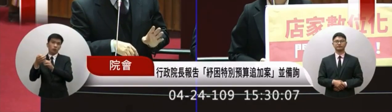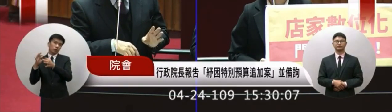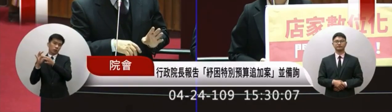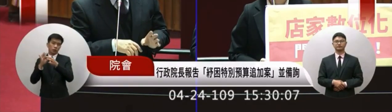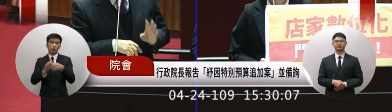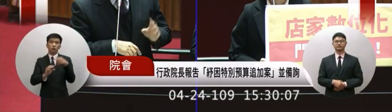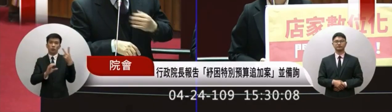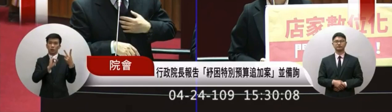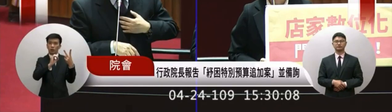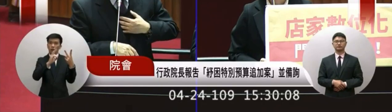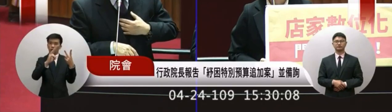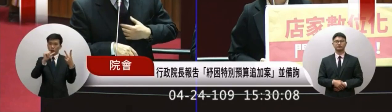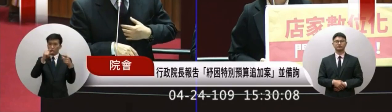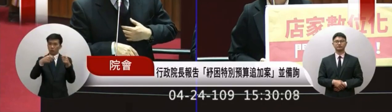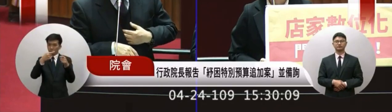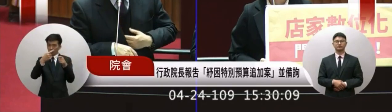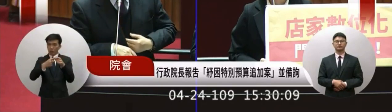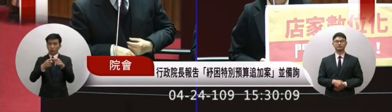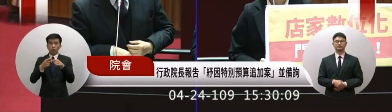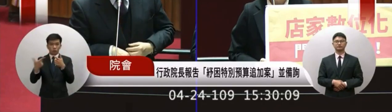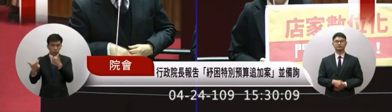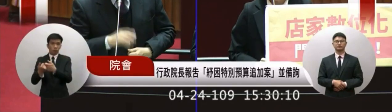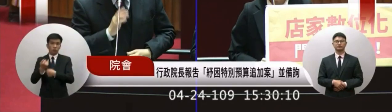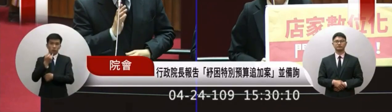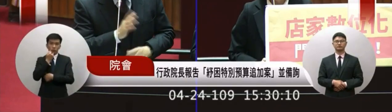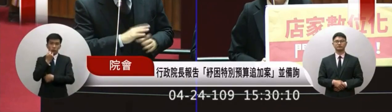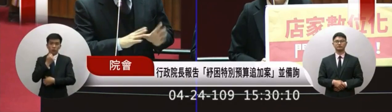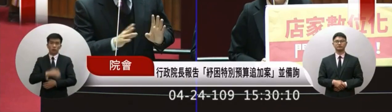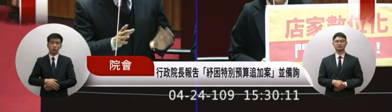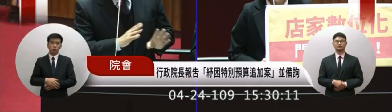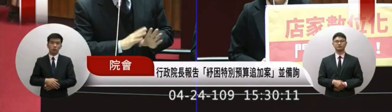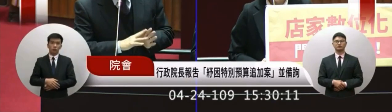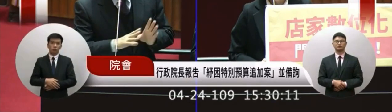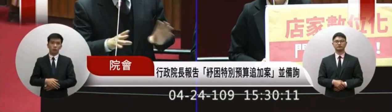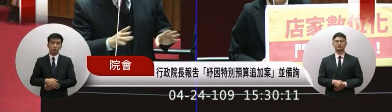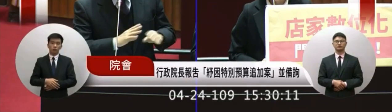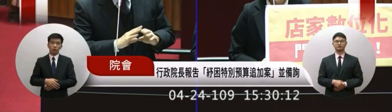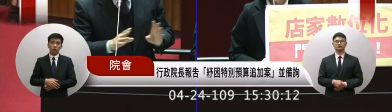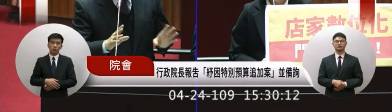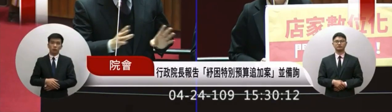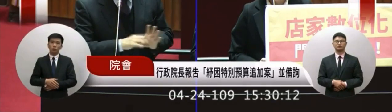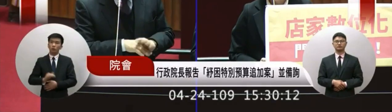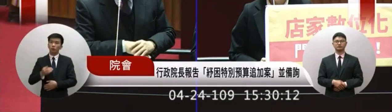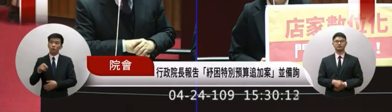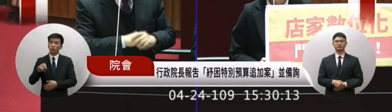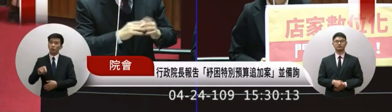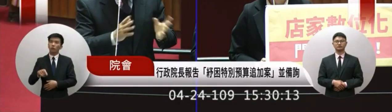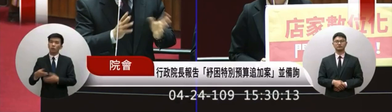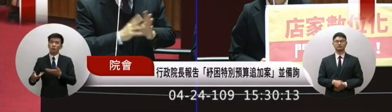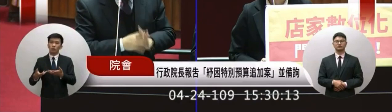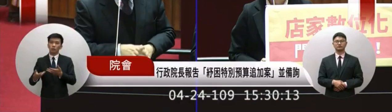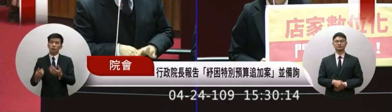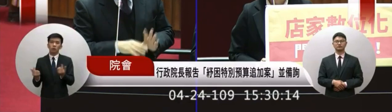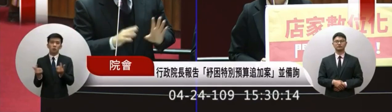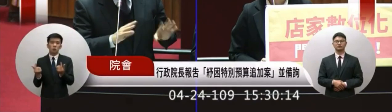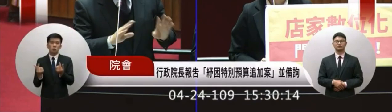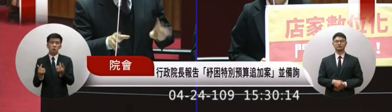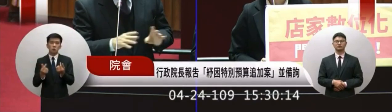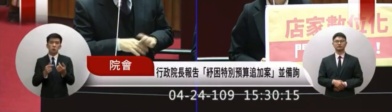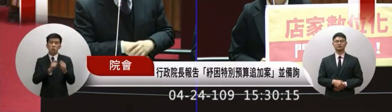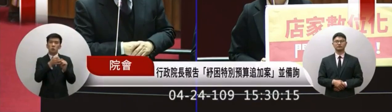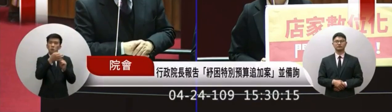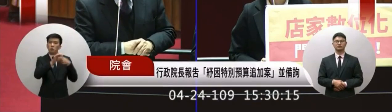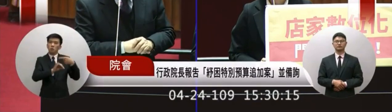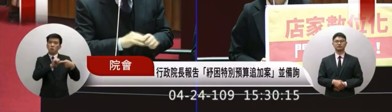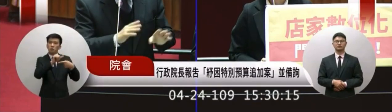这个情况所以这个是我们目前的一个政策，但是这个不会跟他的这个说，我们所谓5%那个是没